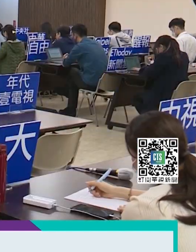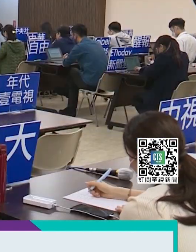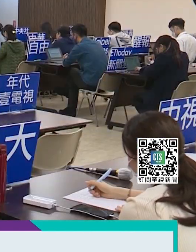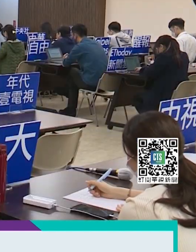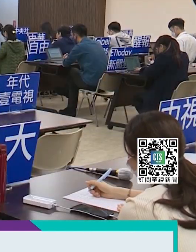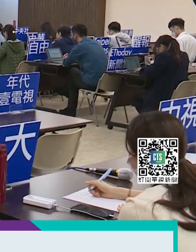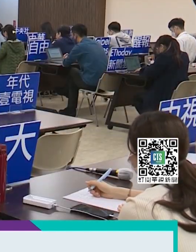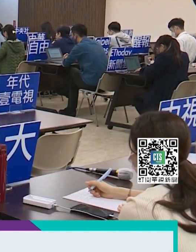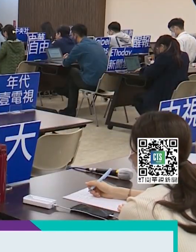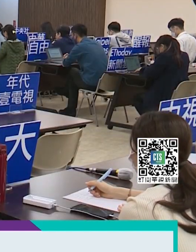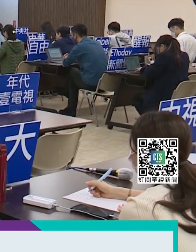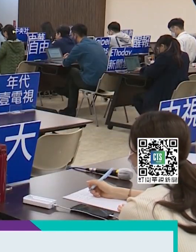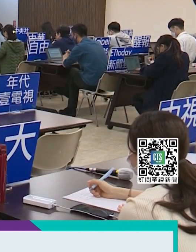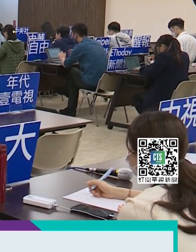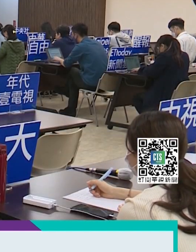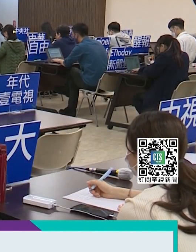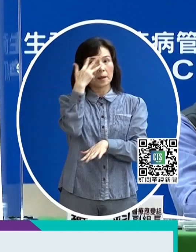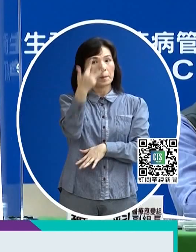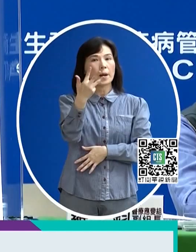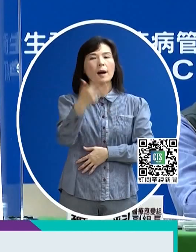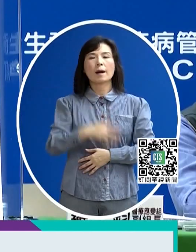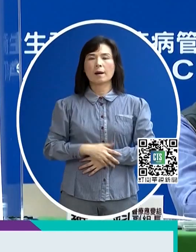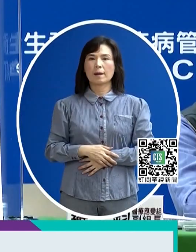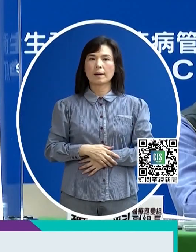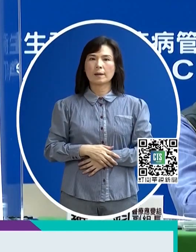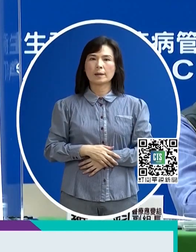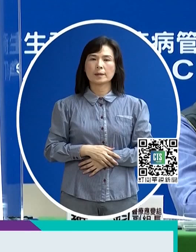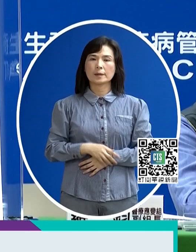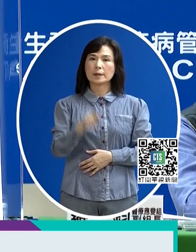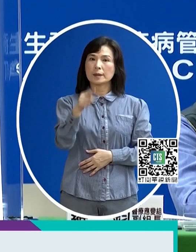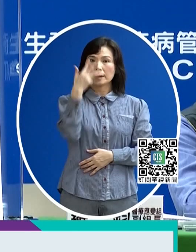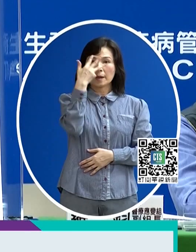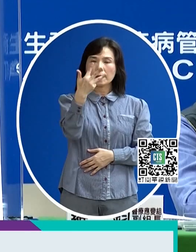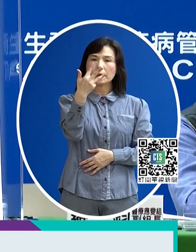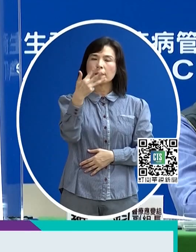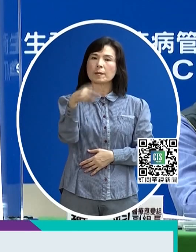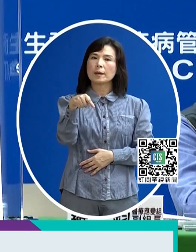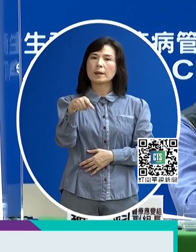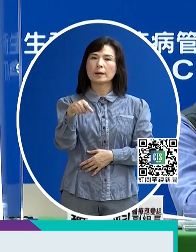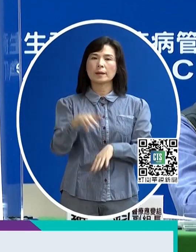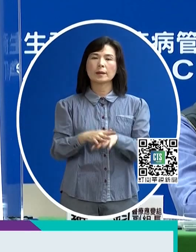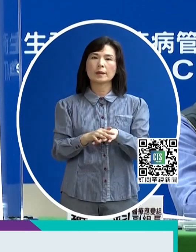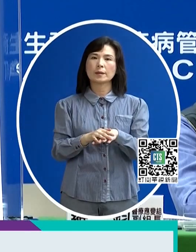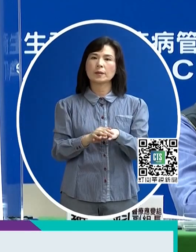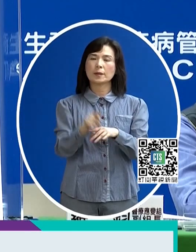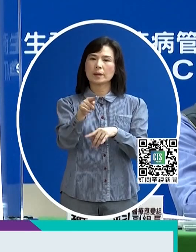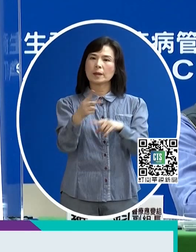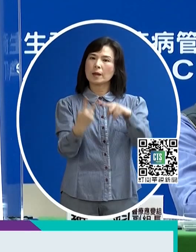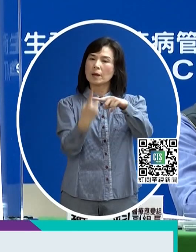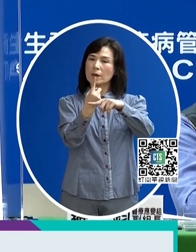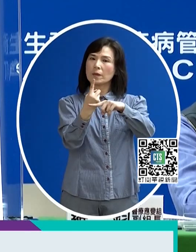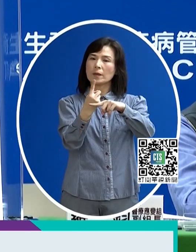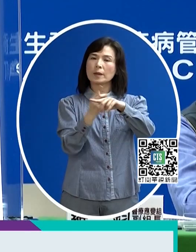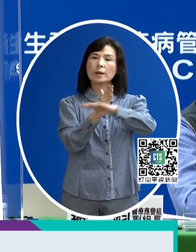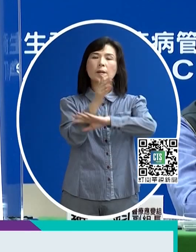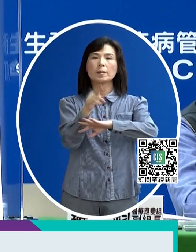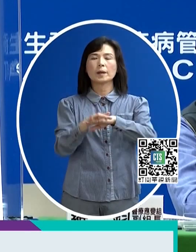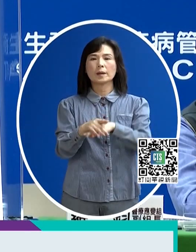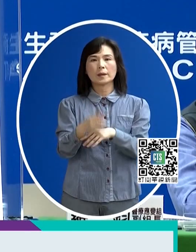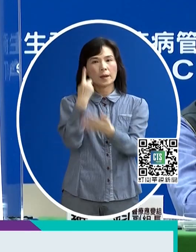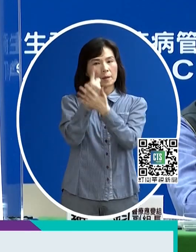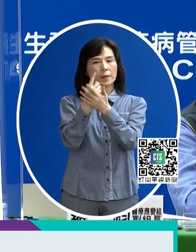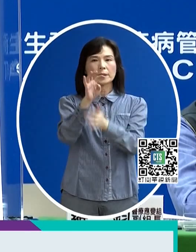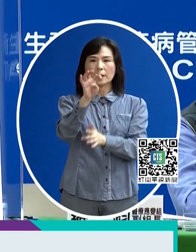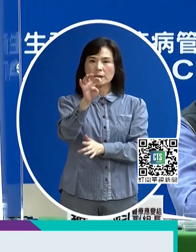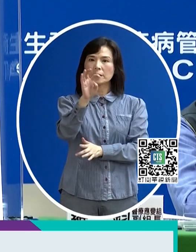们到现在到今天已经是第8天了。好，那在这第8天里面，虽然只过了一半，所以现在已经大概每天40万